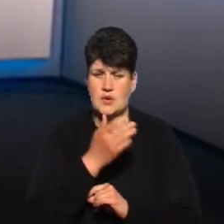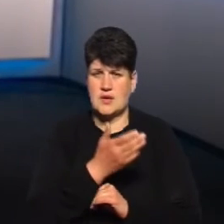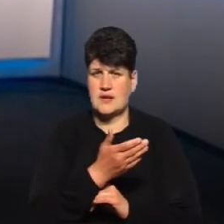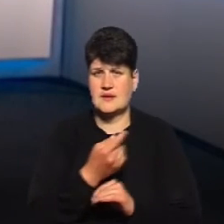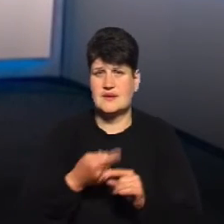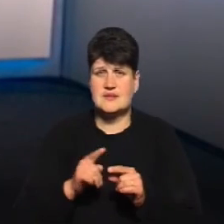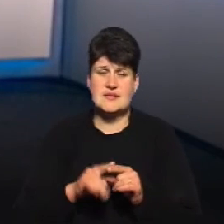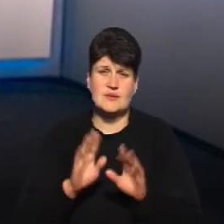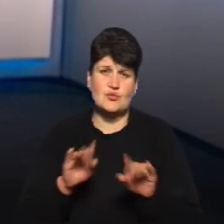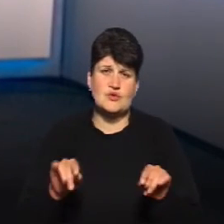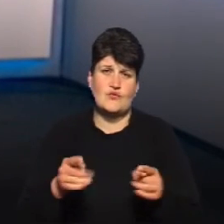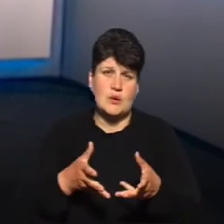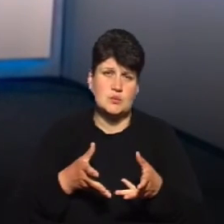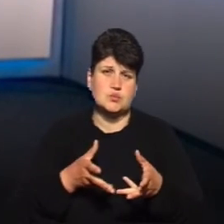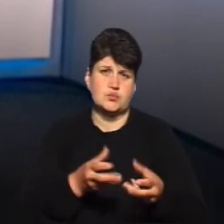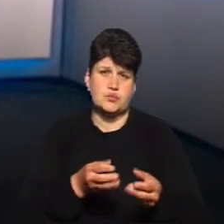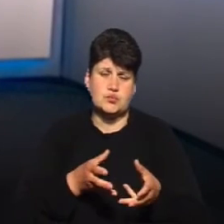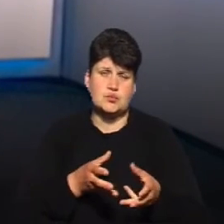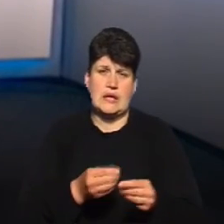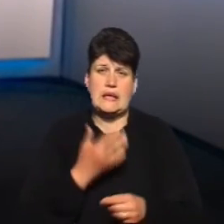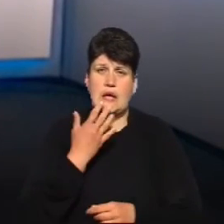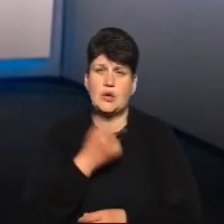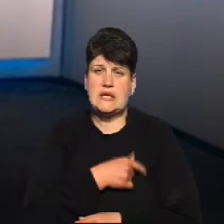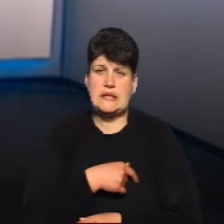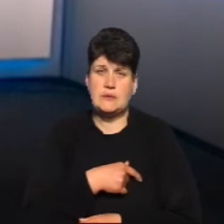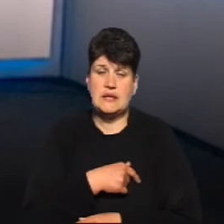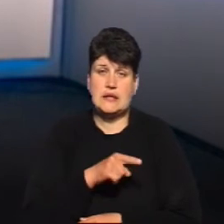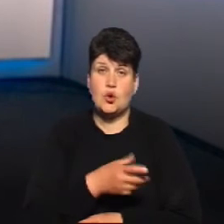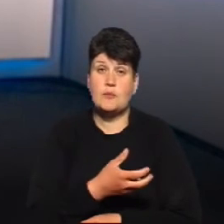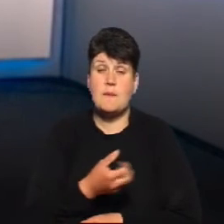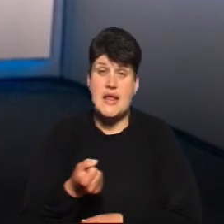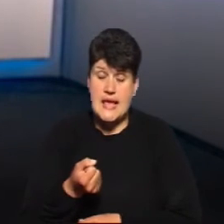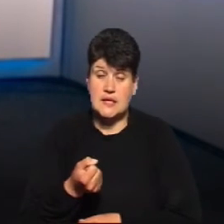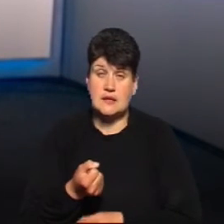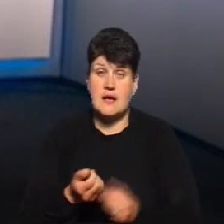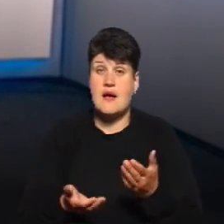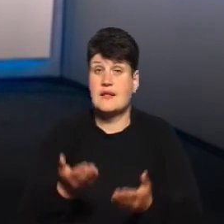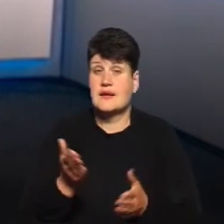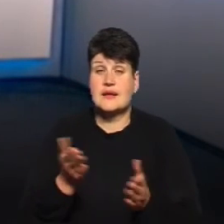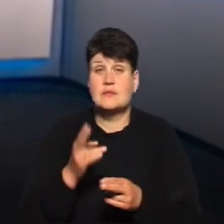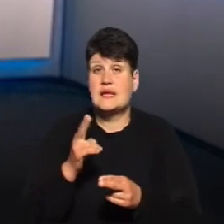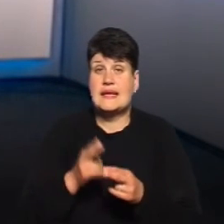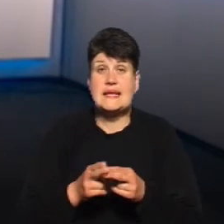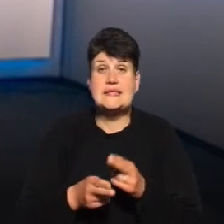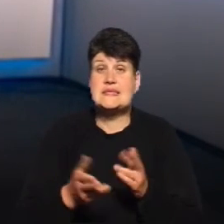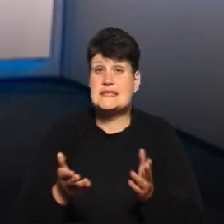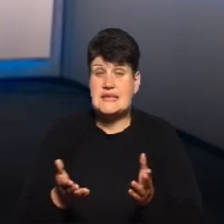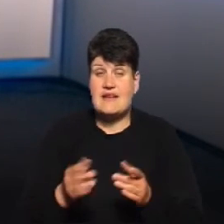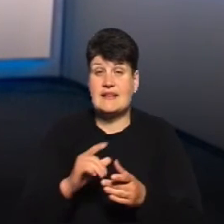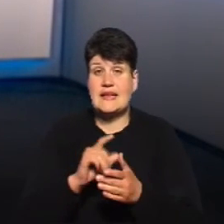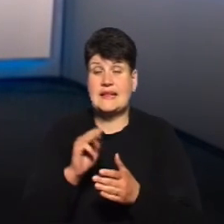створювати тиск на народних депутатів, так, для того, щоб прийняти. Але яким буде кінцевий, скажімо так, текст